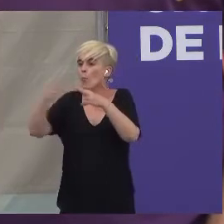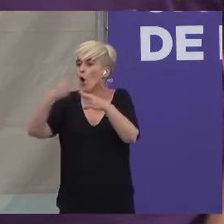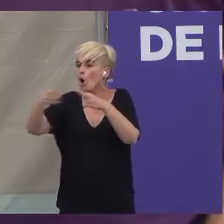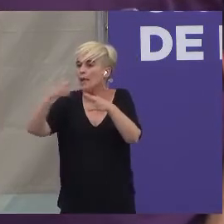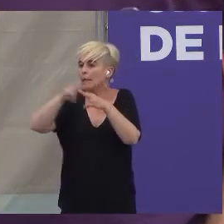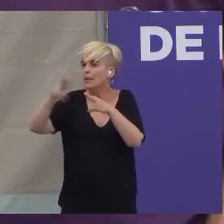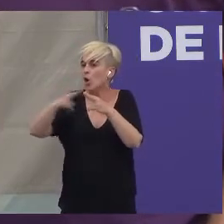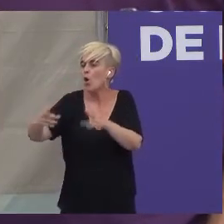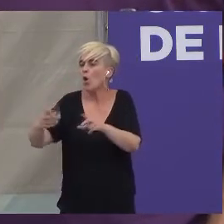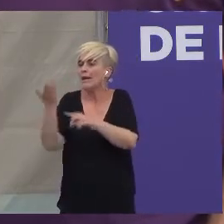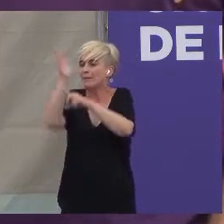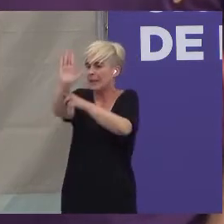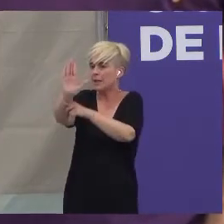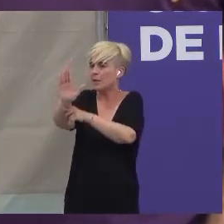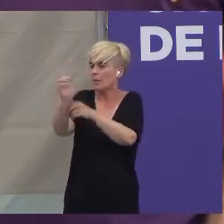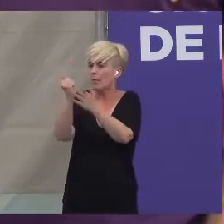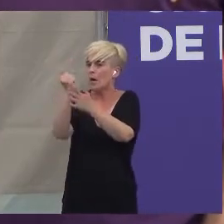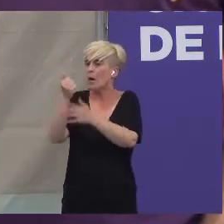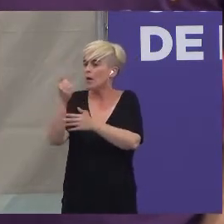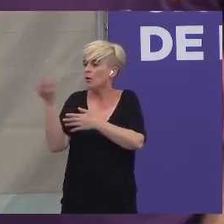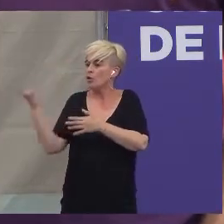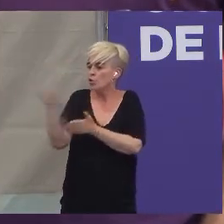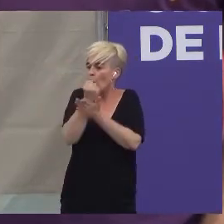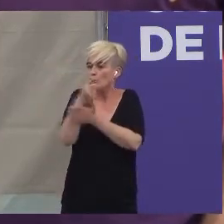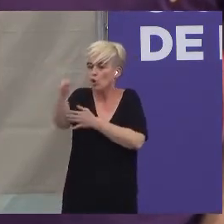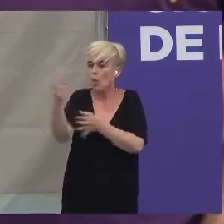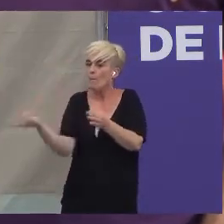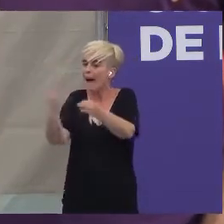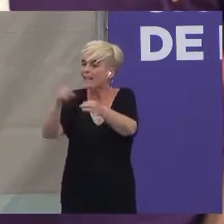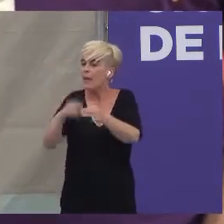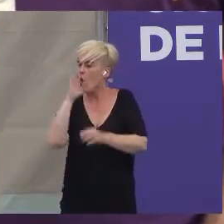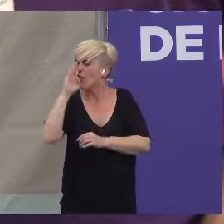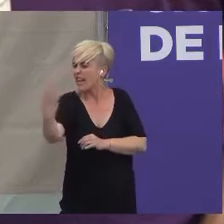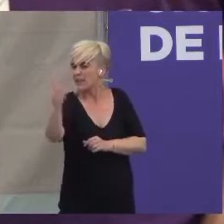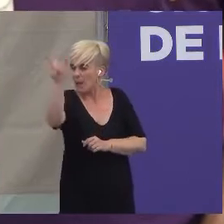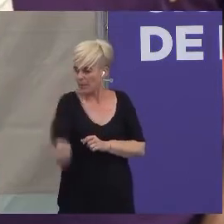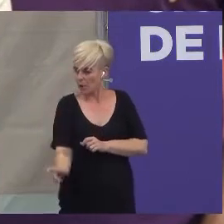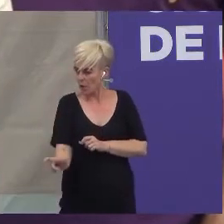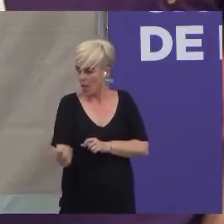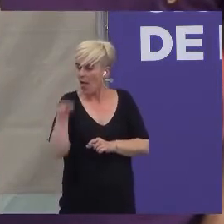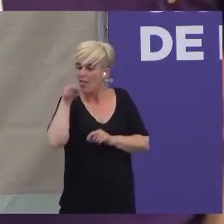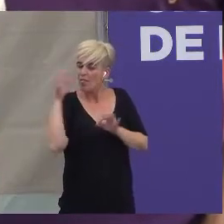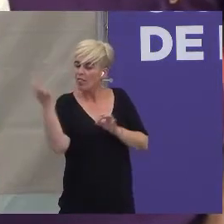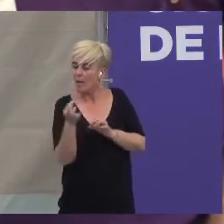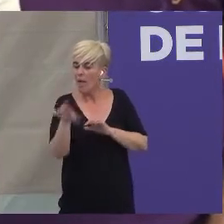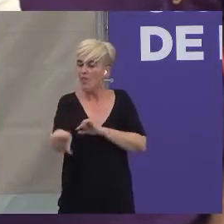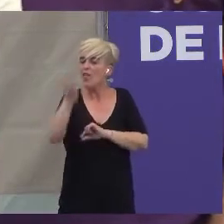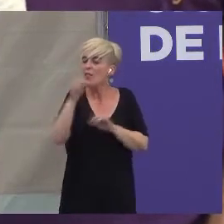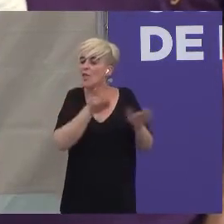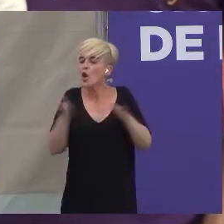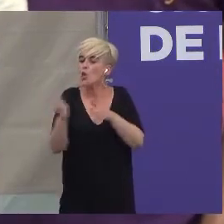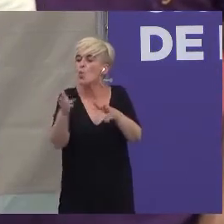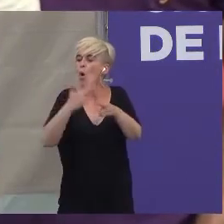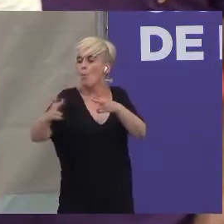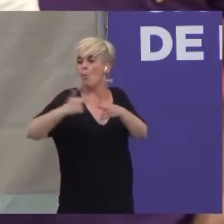tot. I Podem ha aconseguit que siga la participació directa de les persones les que han de decidir quin és el rumb polític que